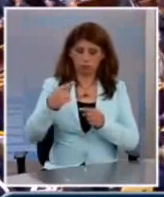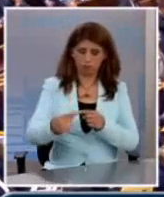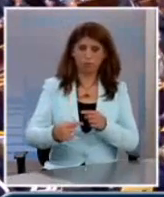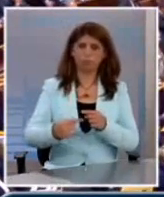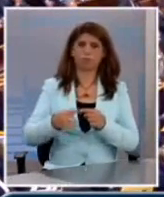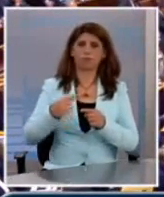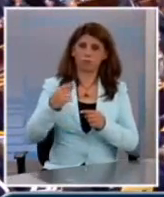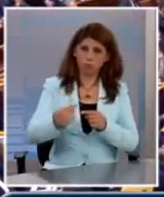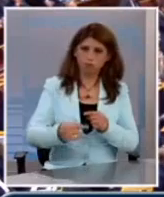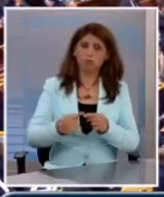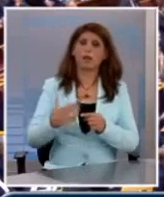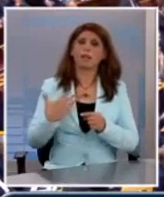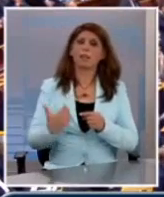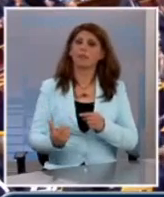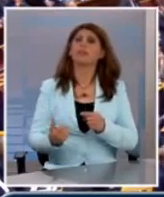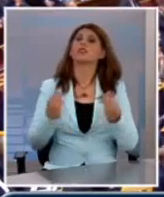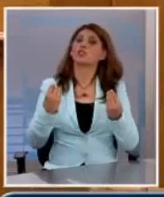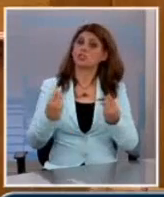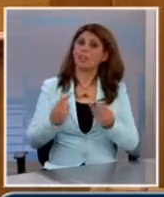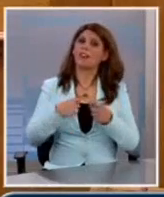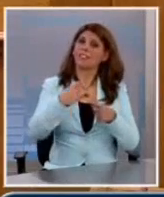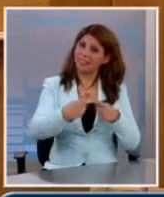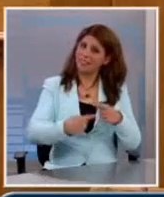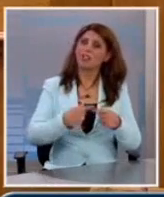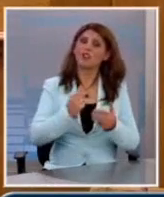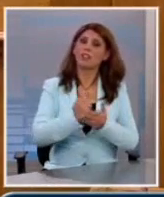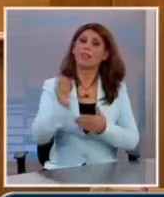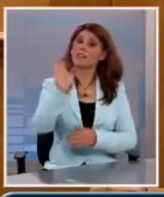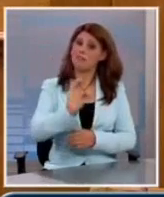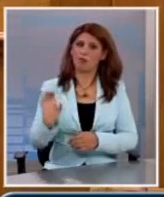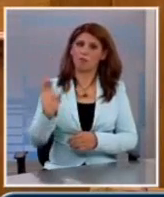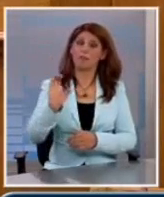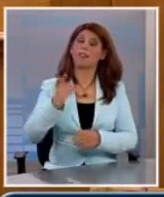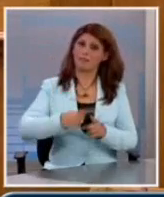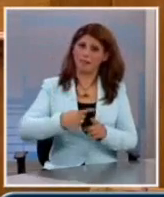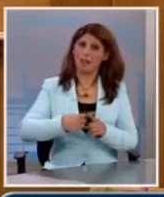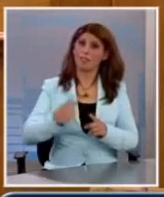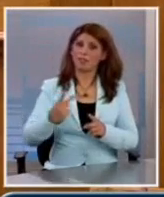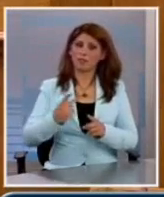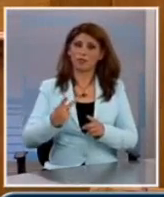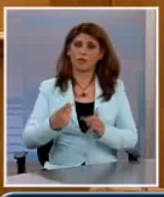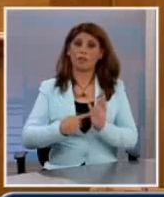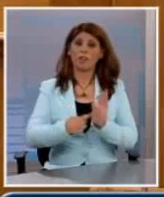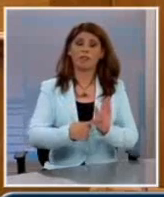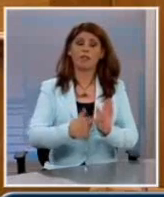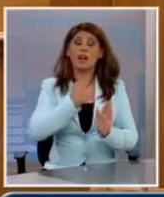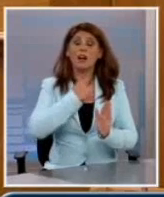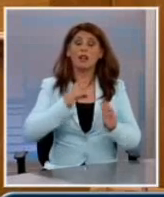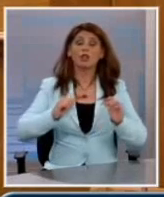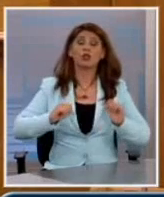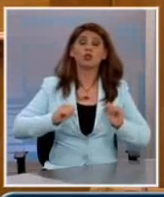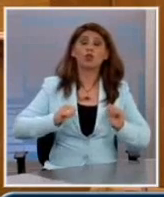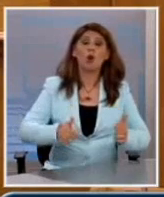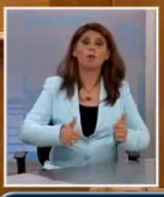να μπει επιτέλους στον ενάρετο κύκλο, όσο όμως και για την Ευρώπη. Να επιδείξει την αναγκαία τόλμη και